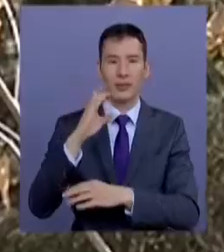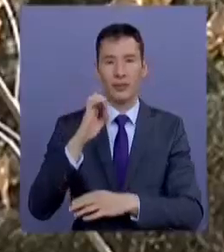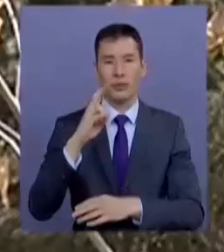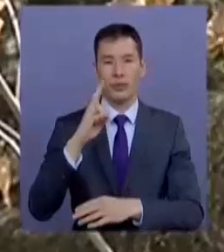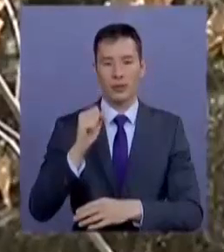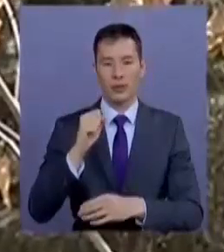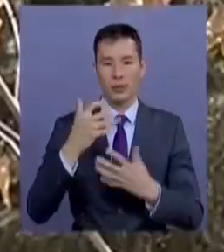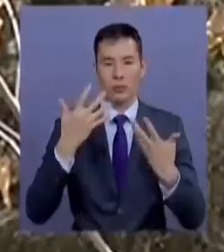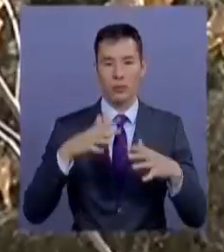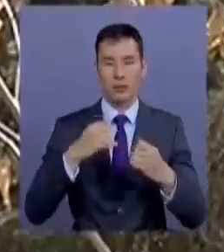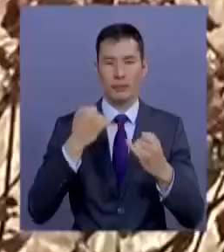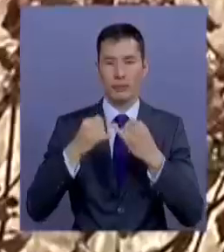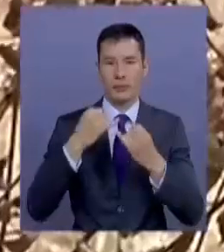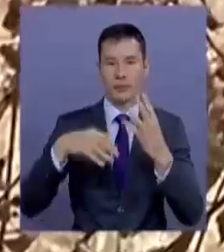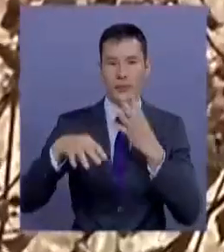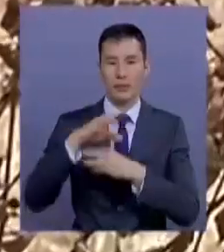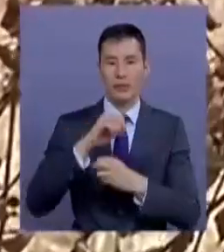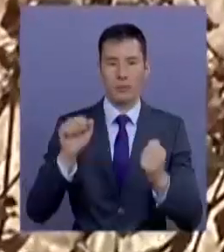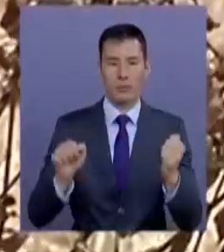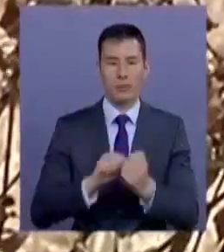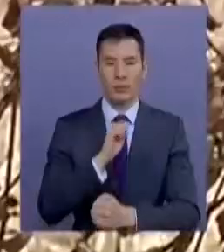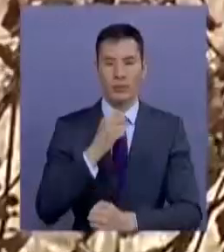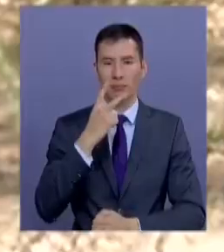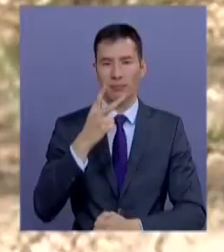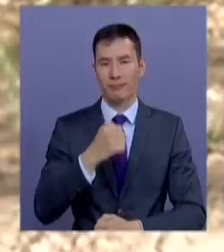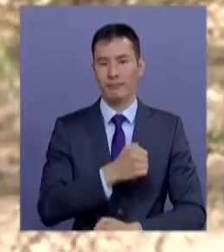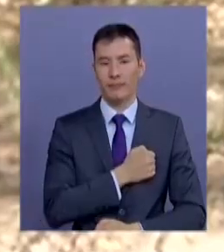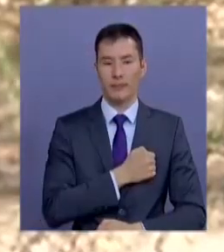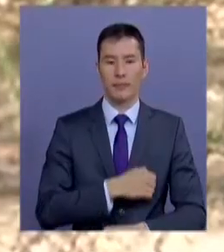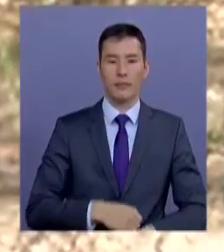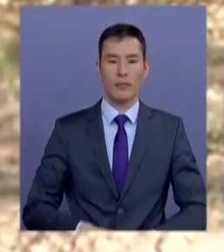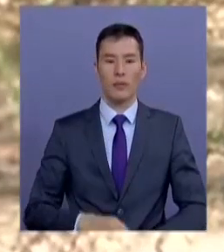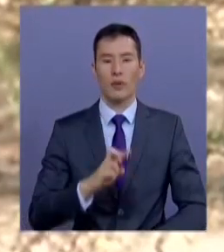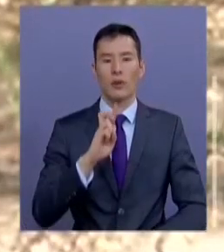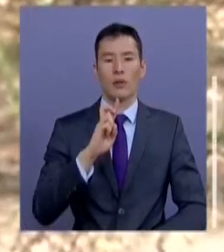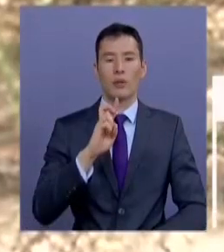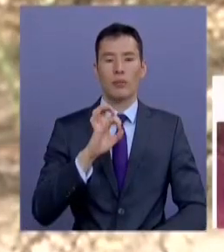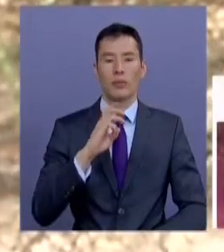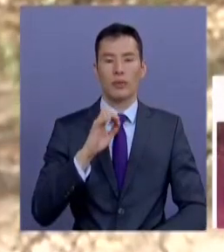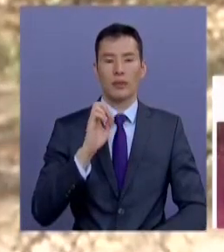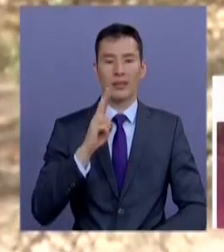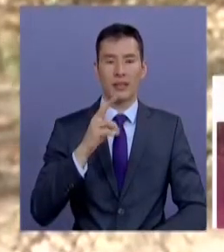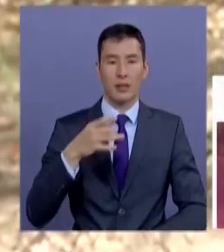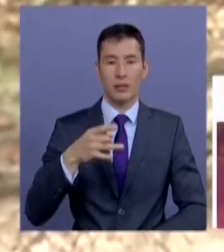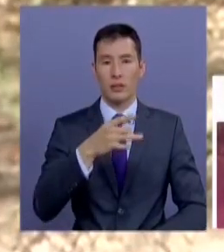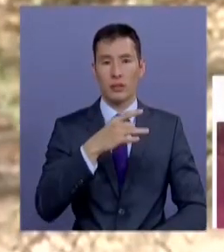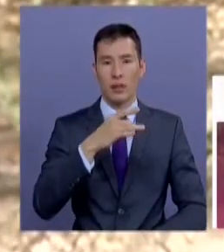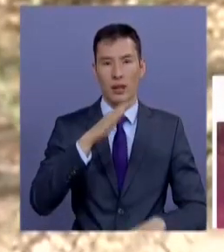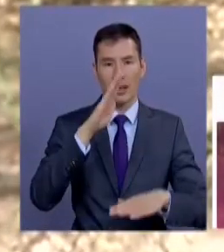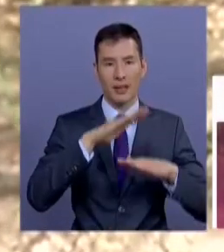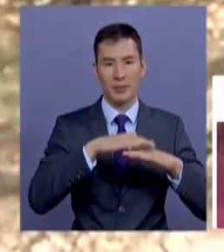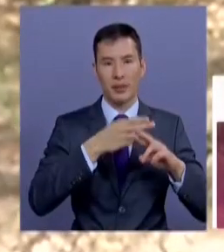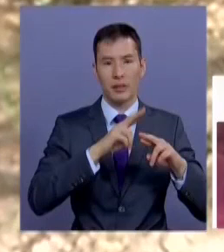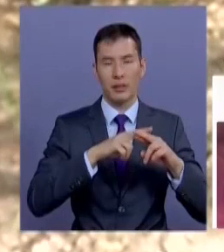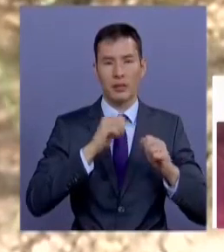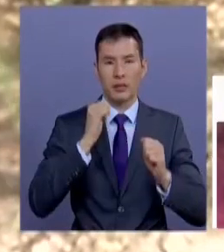жазып бей сарғайып, көгалды жердің қурап кеткеніне қапалы. Бостандықского района. Бостандық ауданының әкімдігіне жаздай